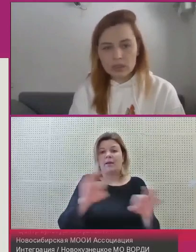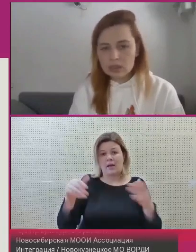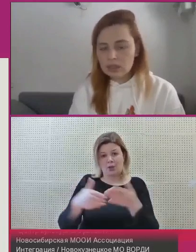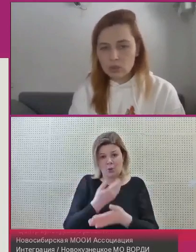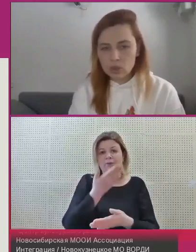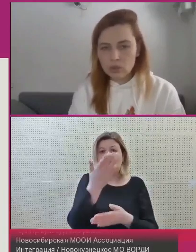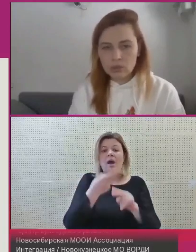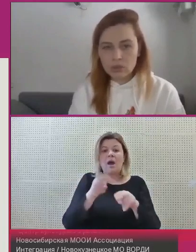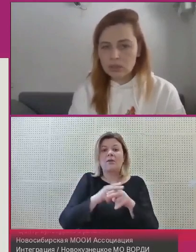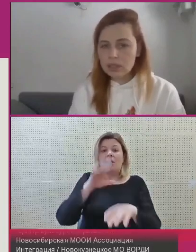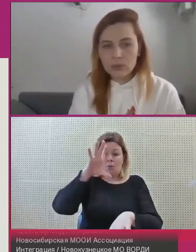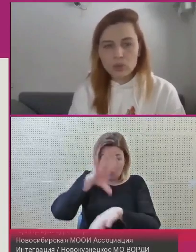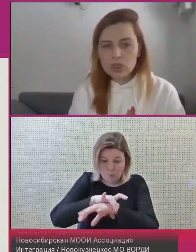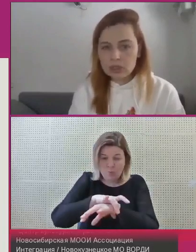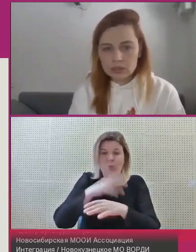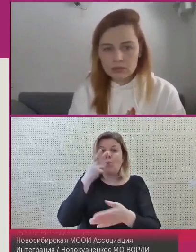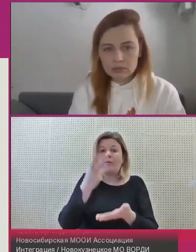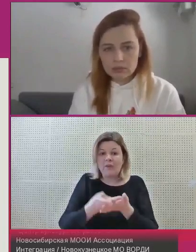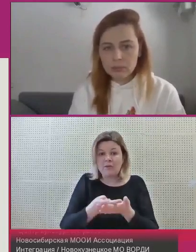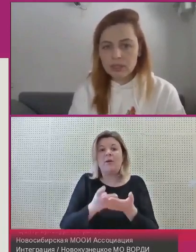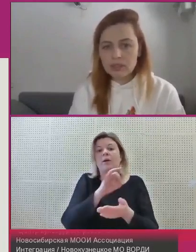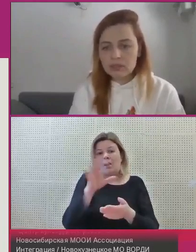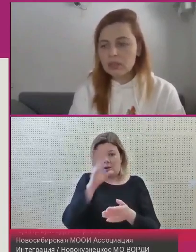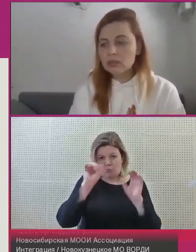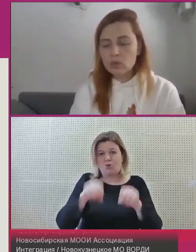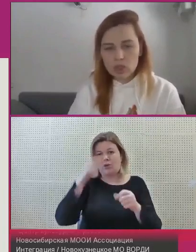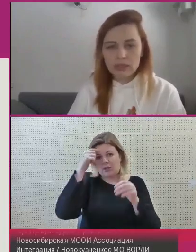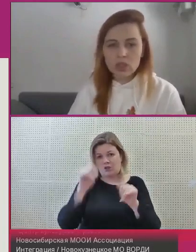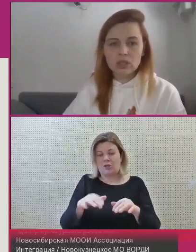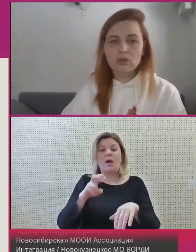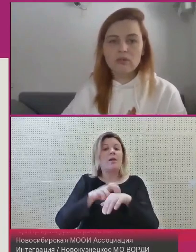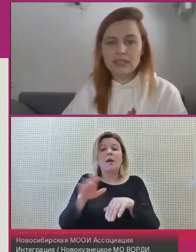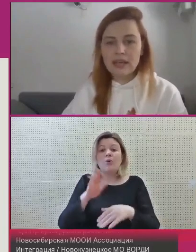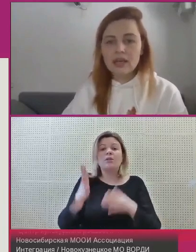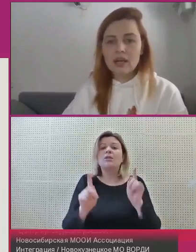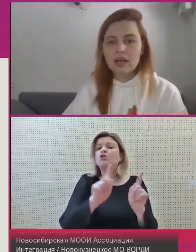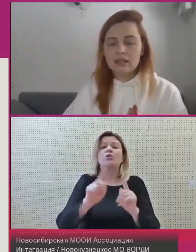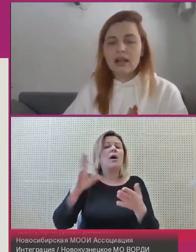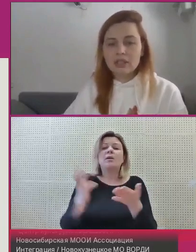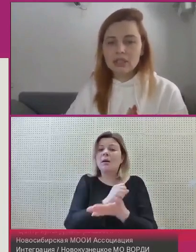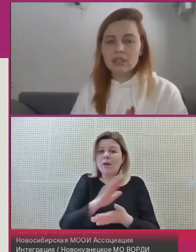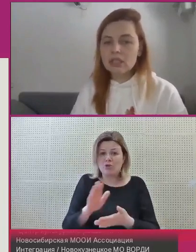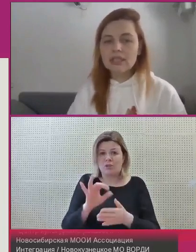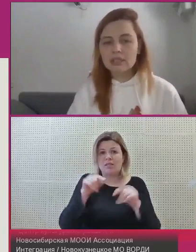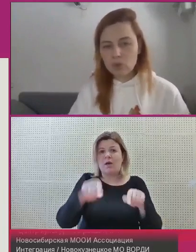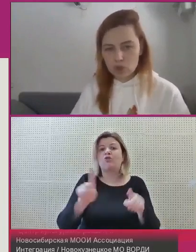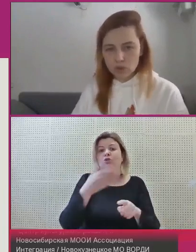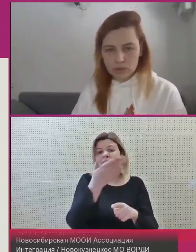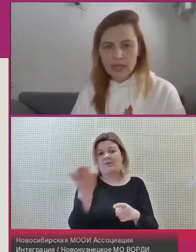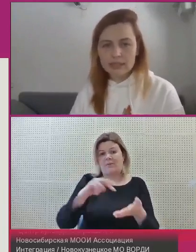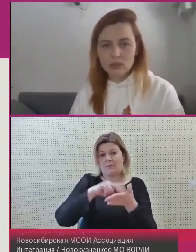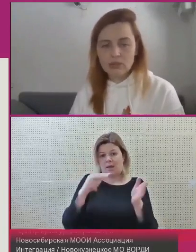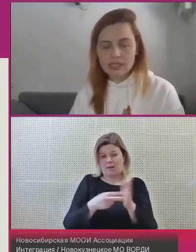не бойтесь того, что не получилось, вы планировали. Это тоже отличная новость. А главное дело, не лезьте